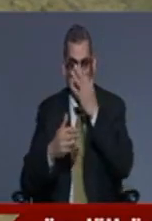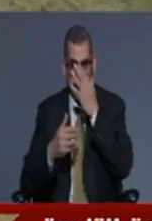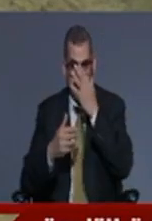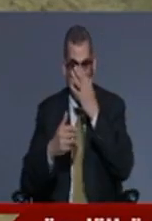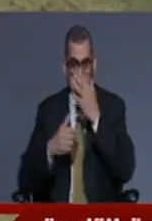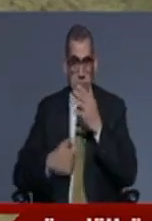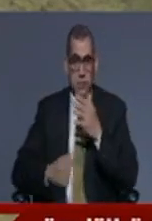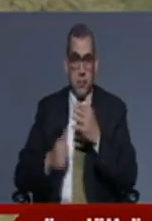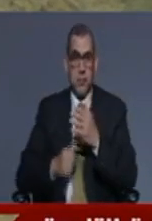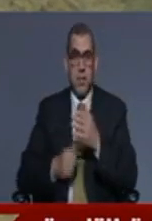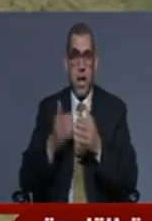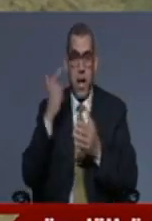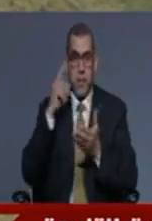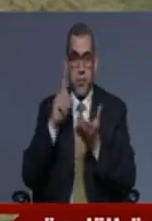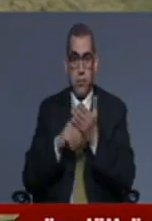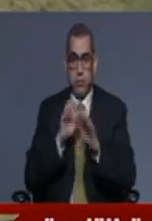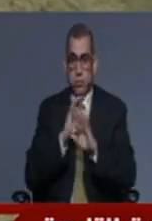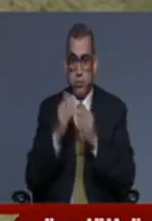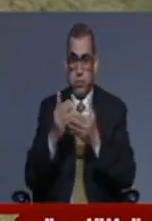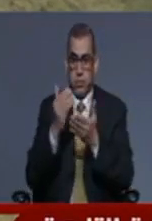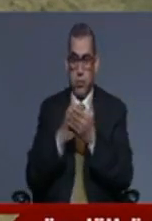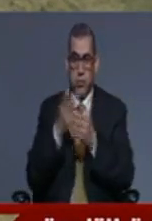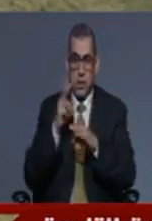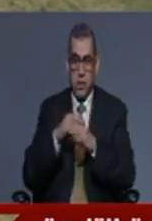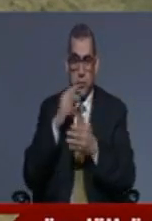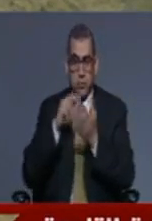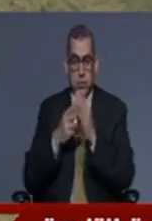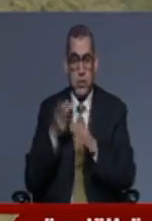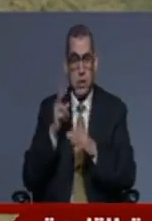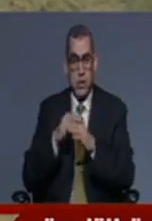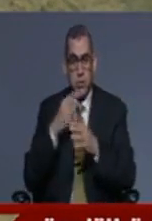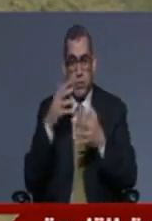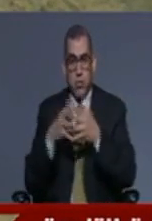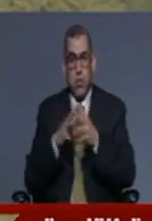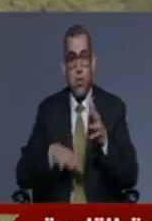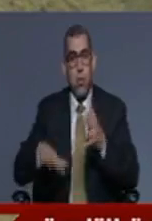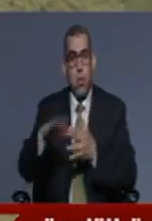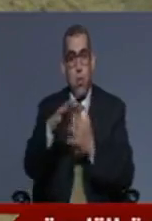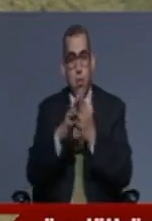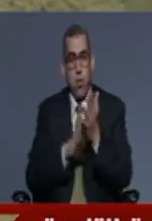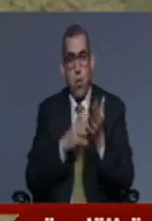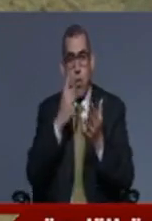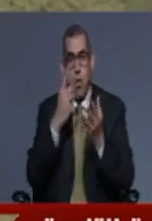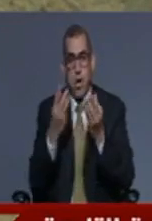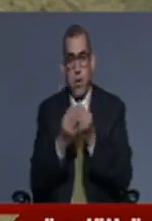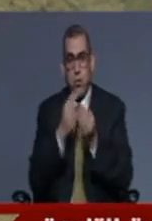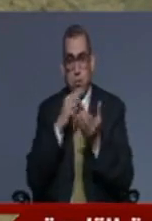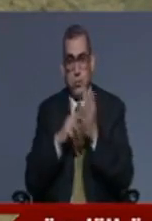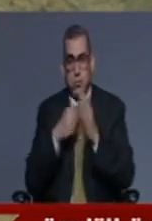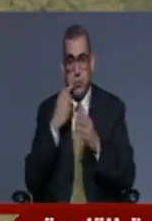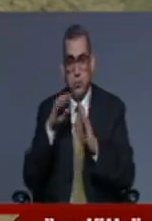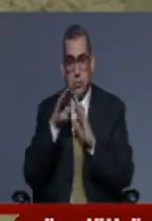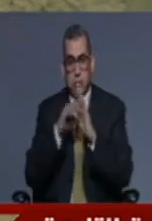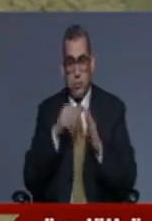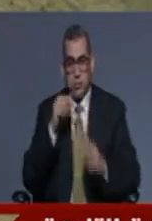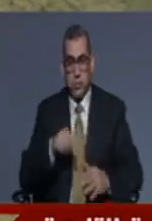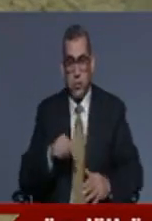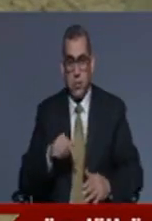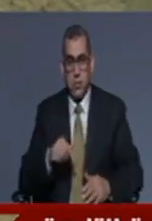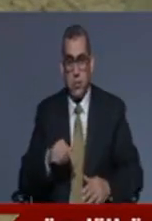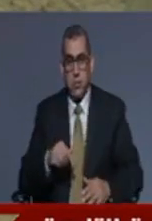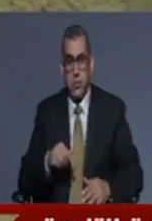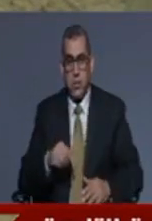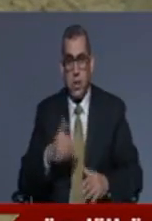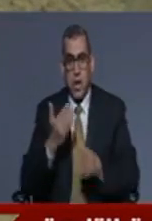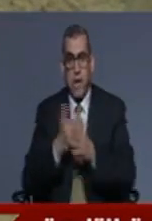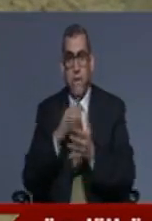سيكون علينا أن نحشد موقفا موحدا ونناصر المؤامرة العالمية ما